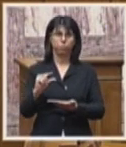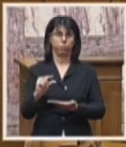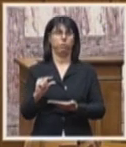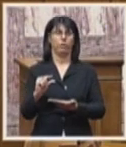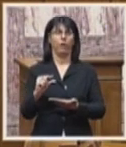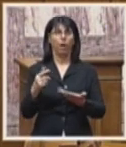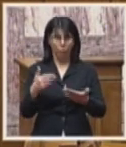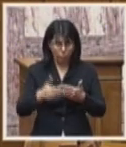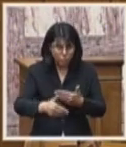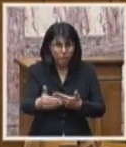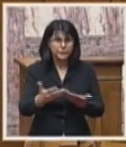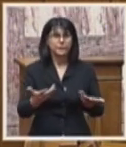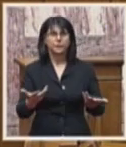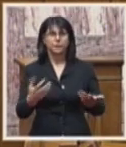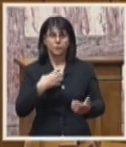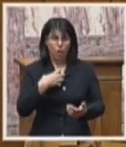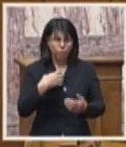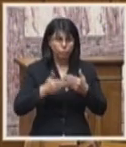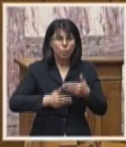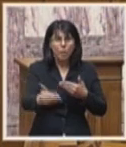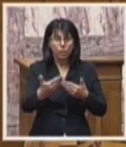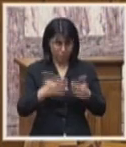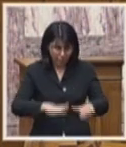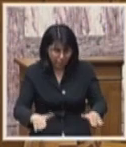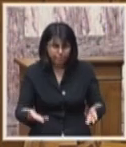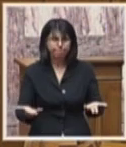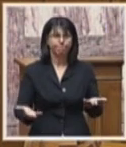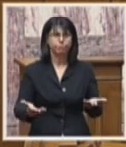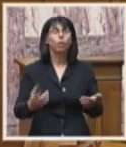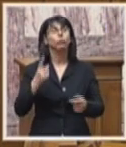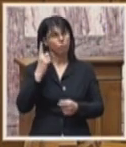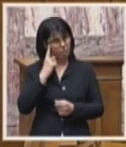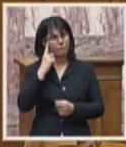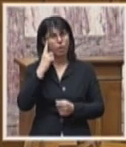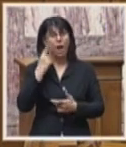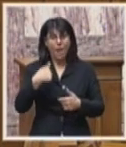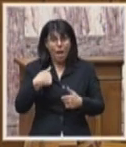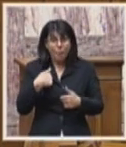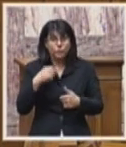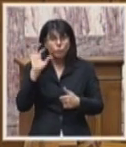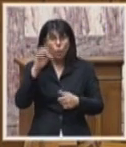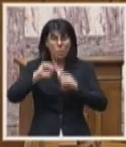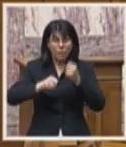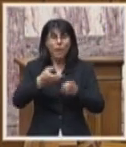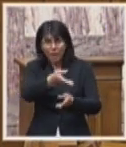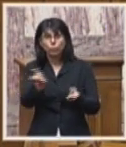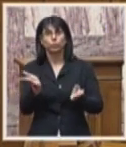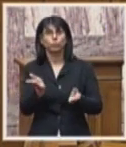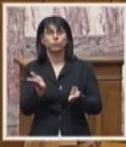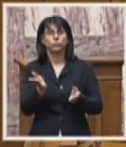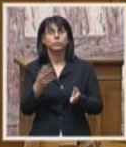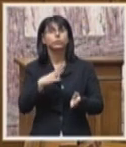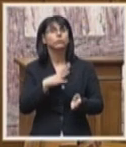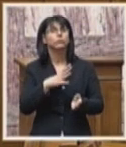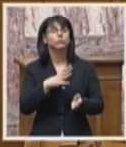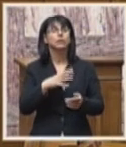δρόμο μπροστά τους. Αγωνιούν για το μέλλον, για τα παιδιά τους, αλλά για αυτούς παλεύουμε, κύριε Τσίπρα. Σήμερα η κοινωνία